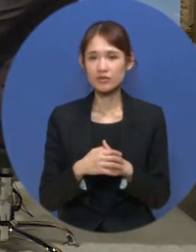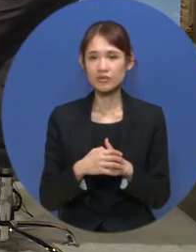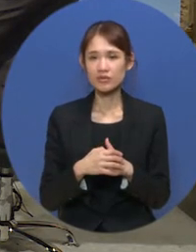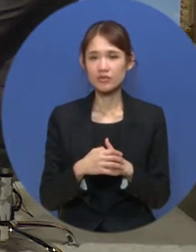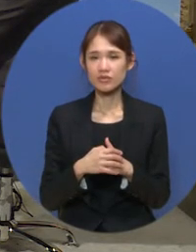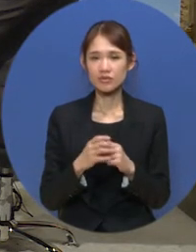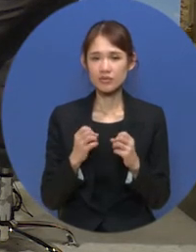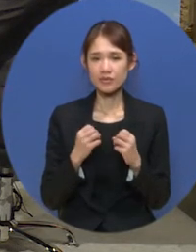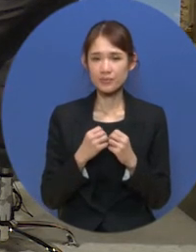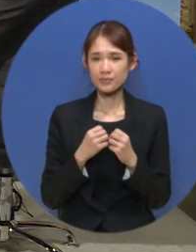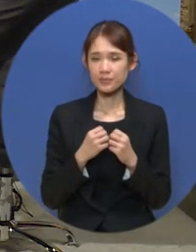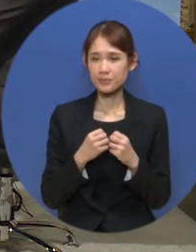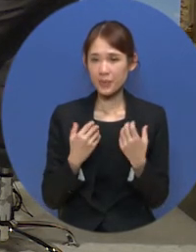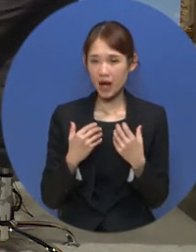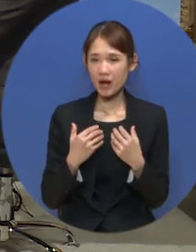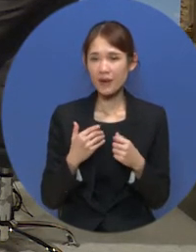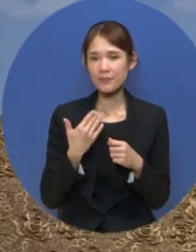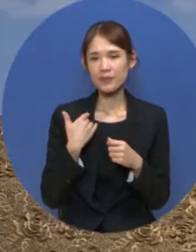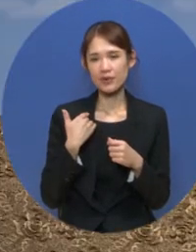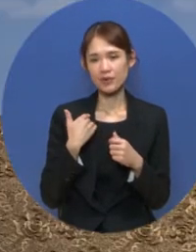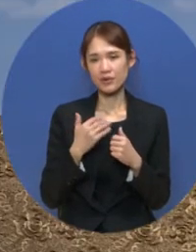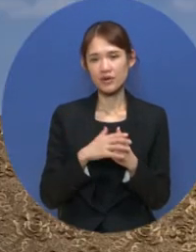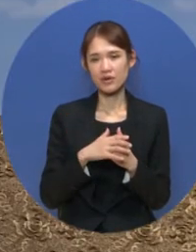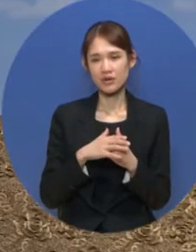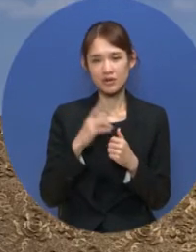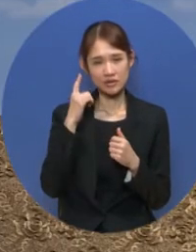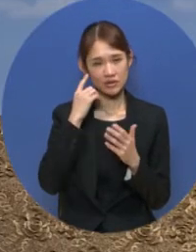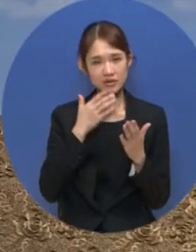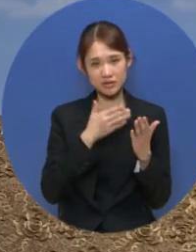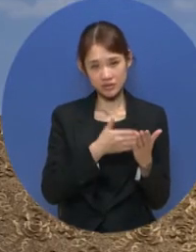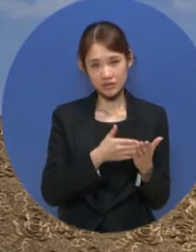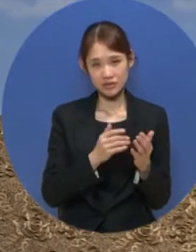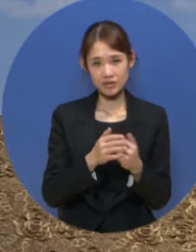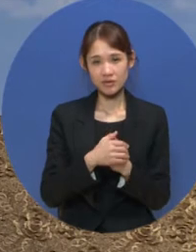이게 탁 틀어줄 수가 있는 거예요. 그래서 제가 의견을 드렸죠. 너무